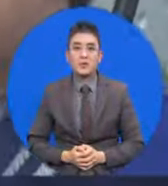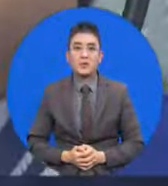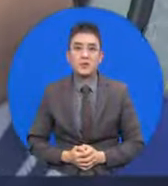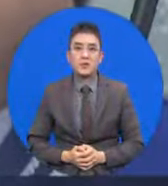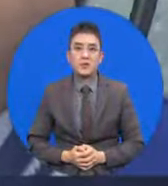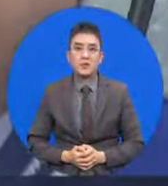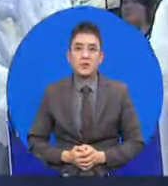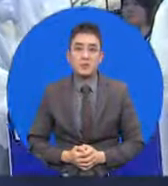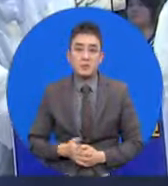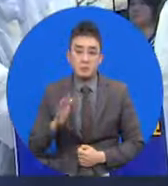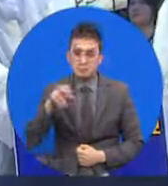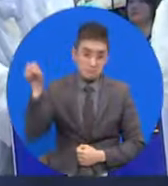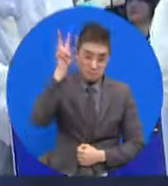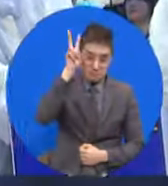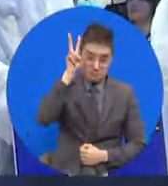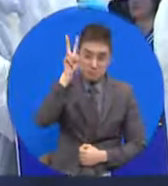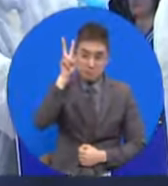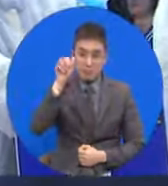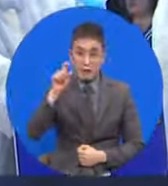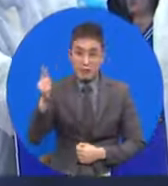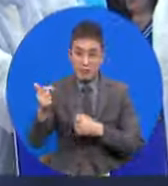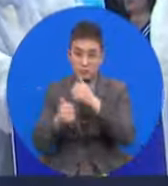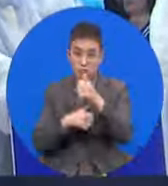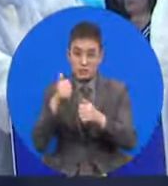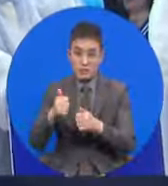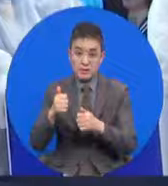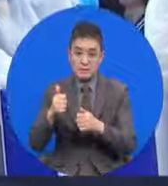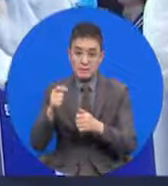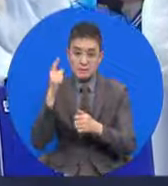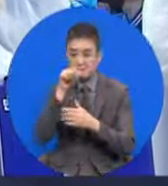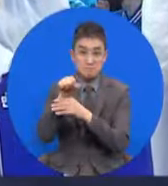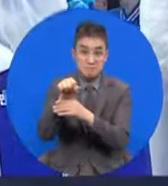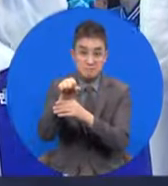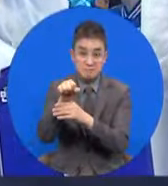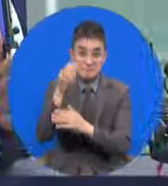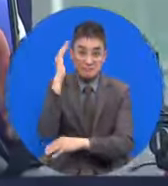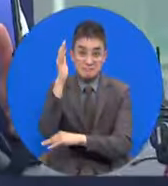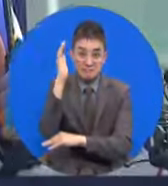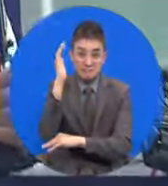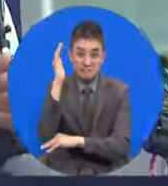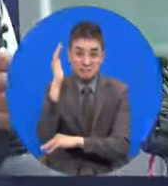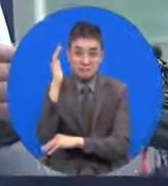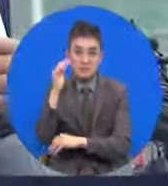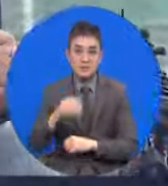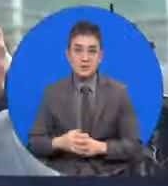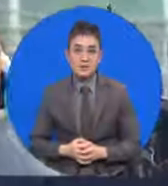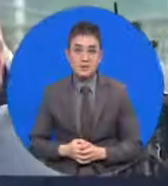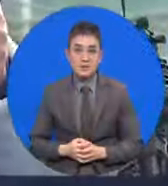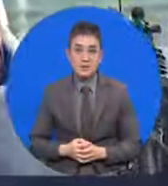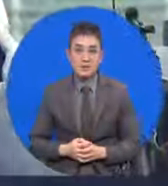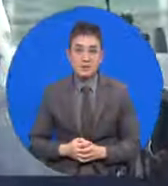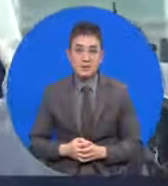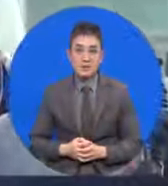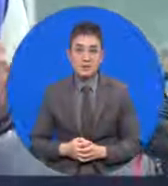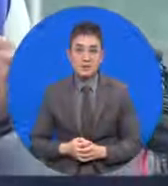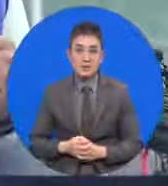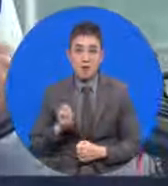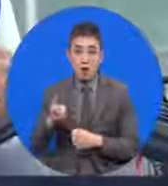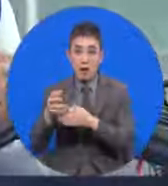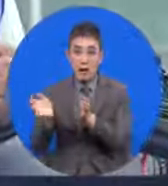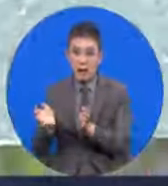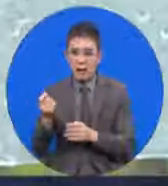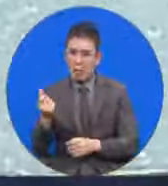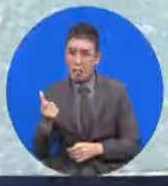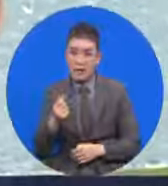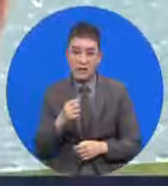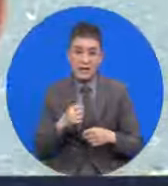얘기는 갑자기 한동훈 비대위원장이 치고 나옴으로 인해서 실제로 보면 여소야대가 됐을 때 될 일도 안 될 수